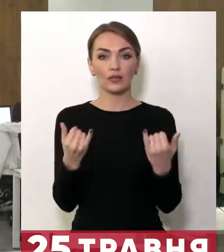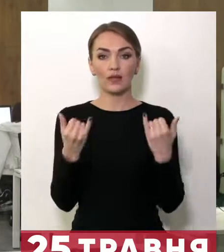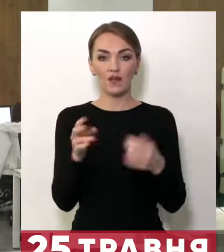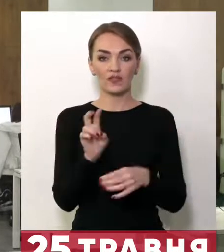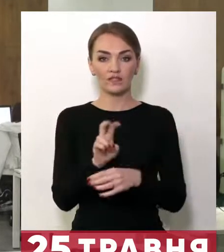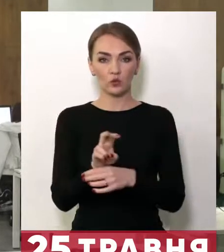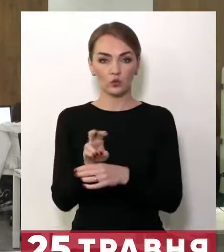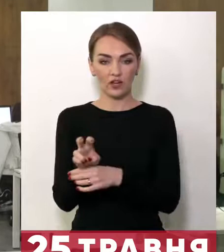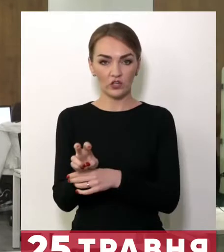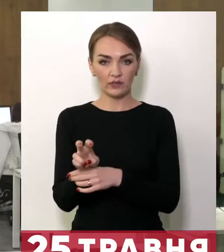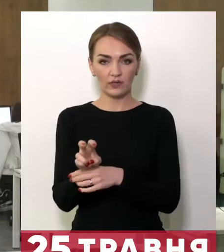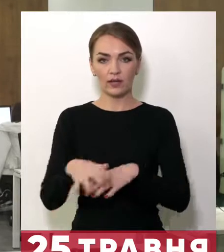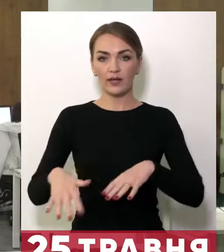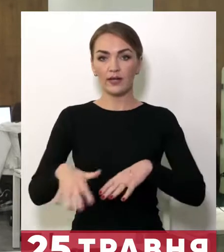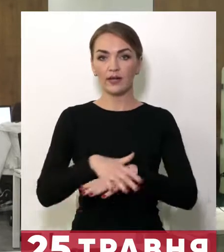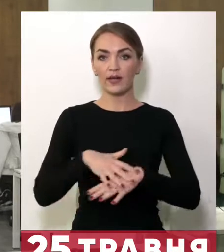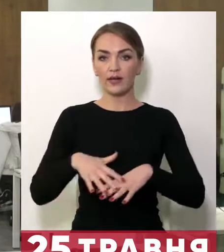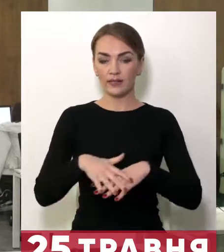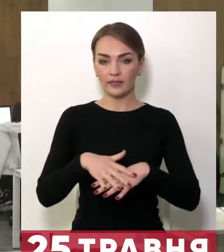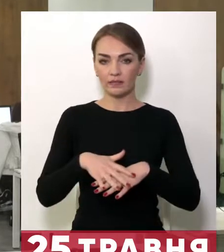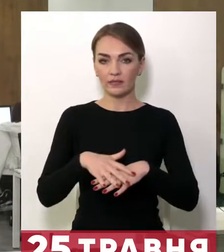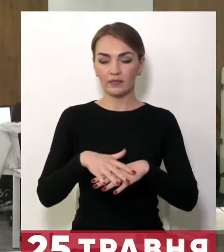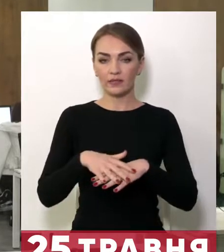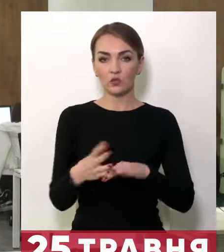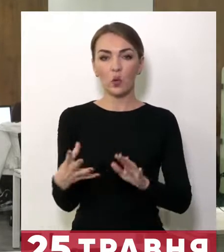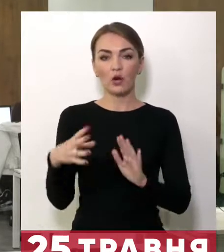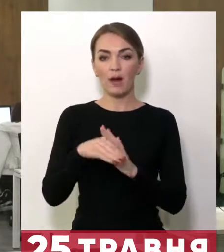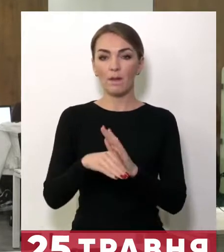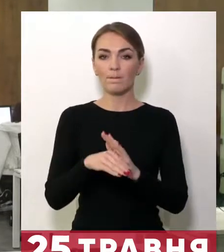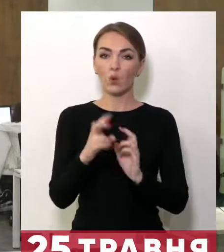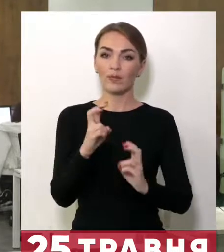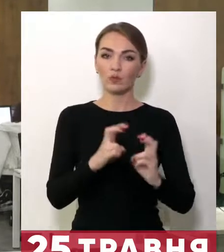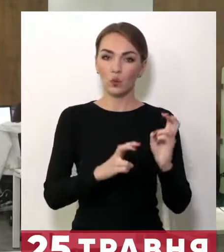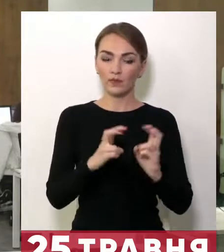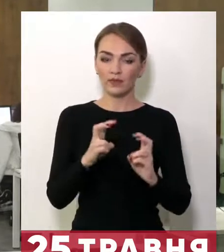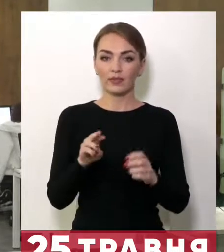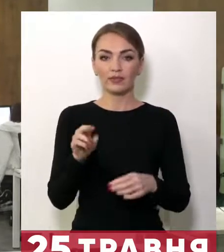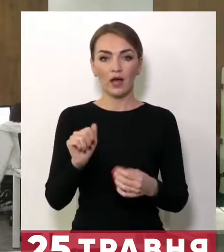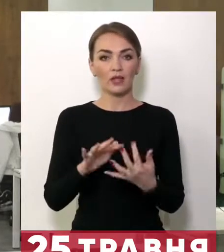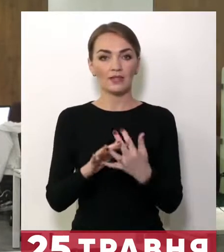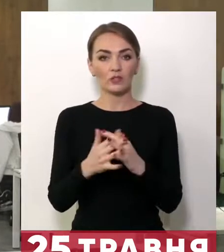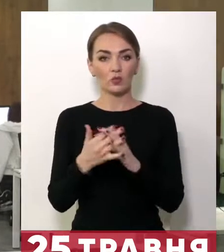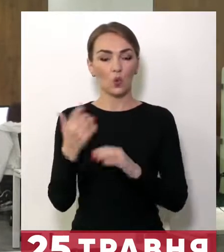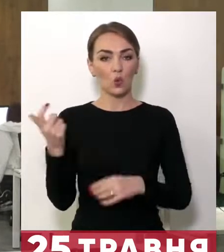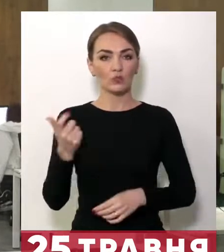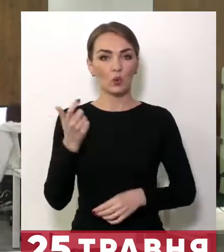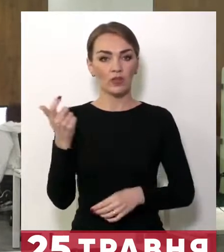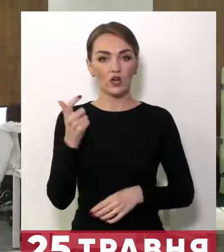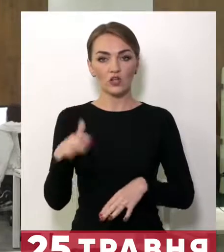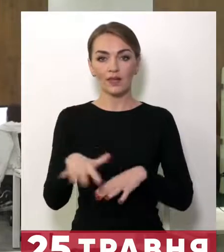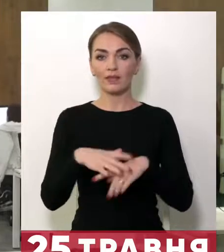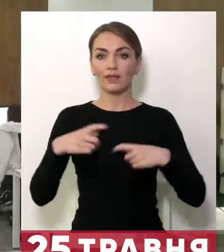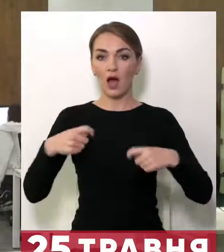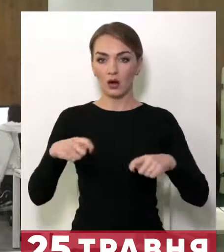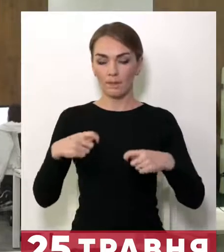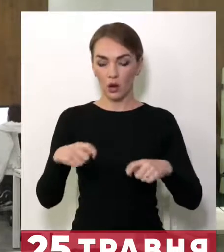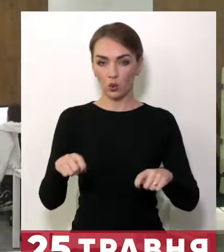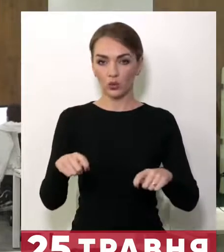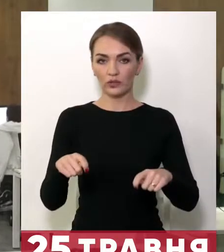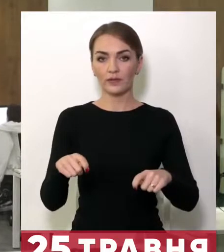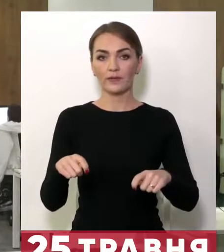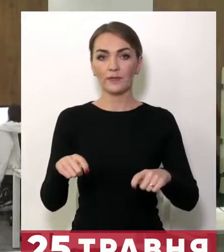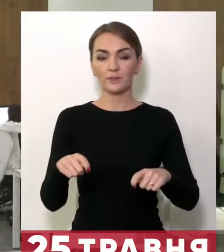для відвідувачів ринків, зокрема промислових та сільськогосподарчих